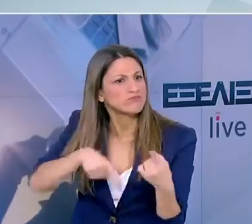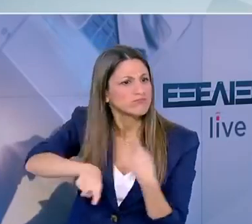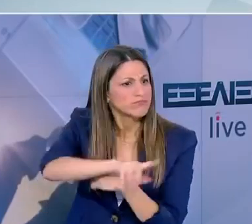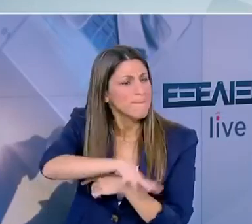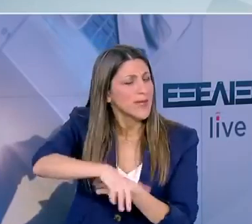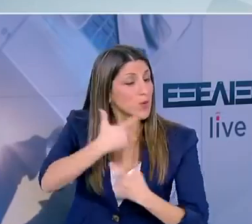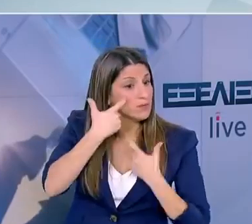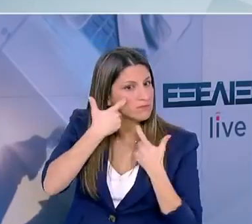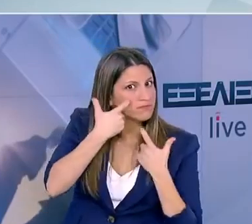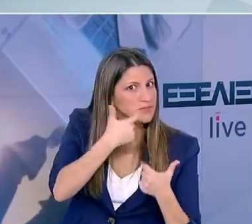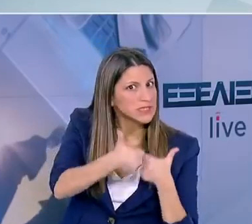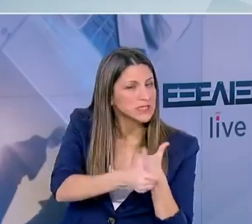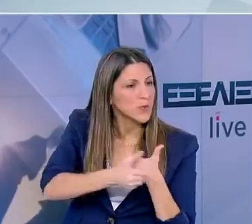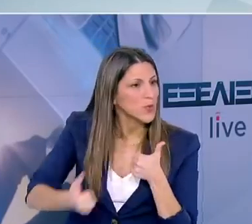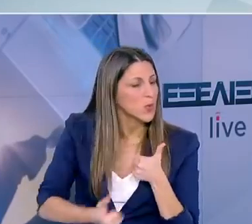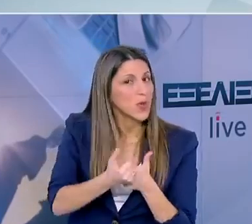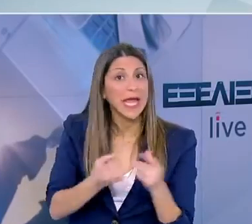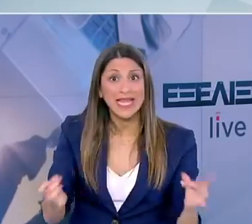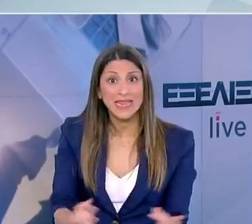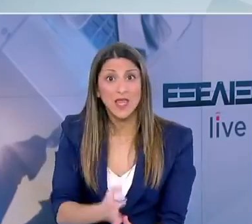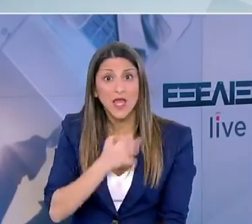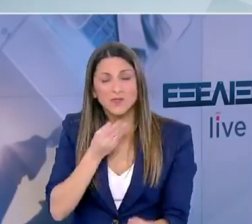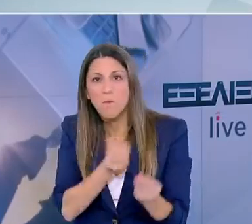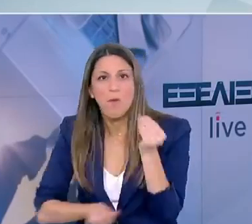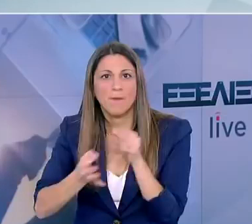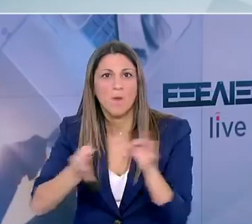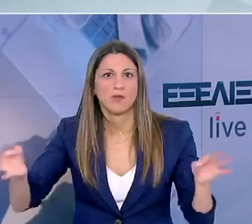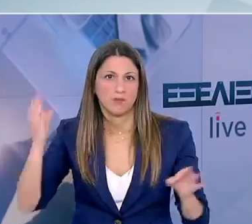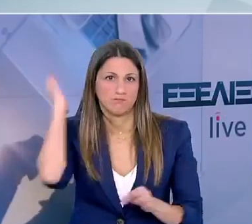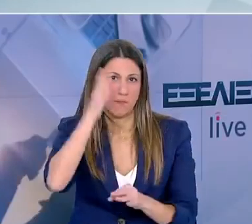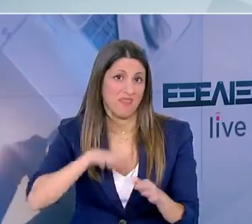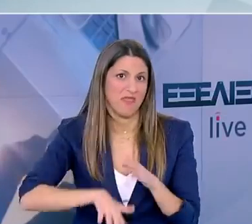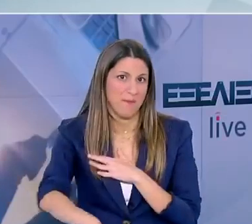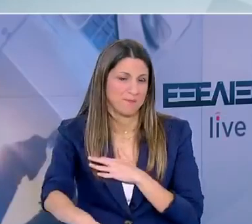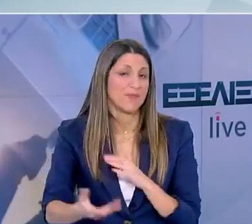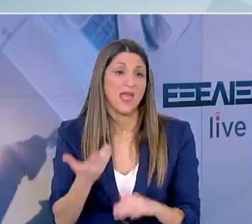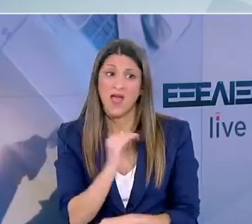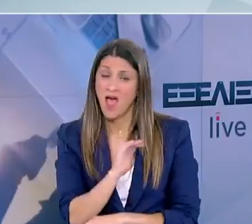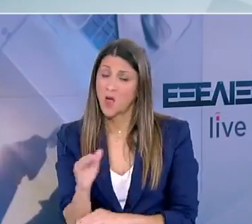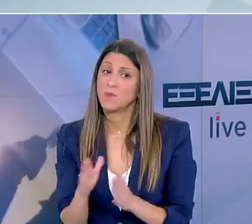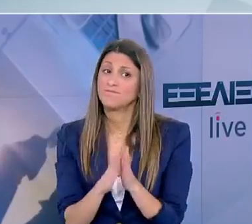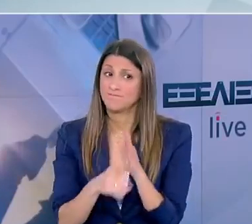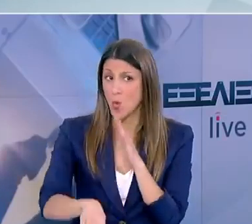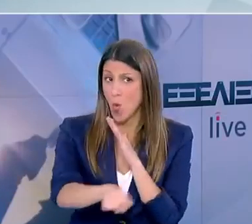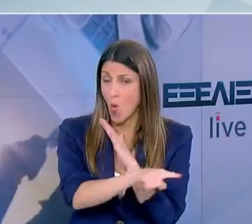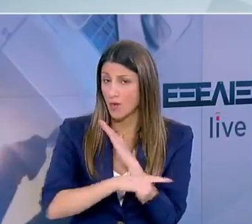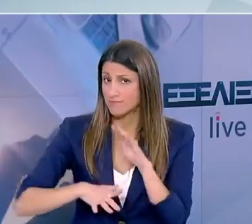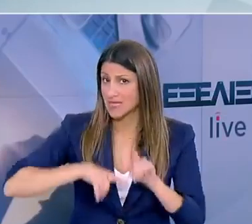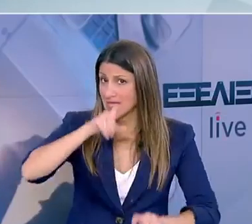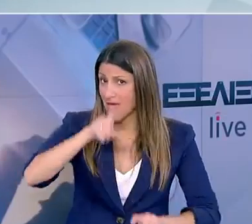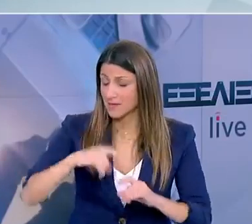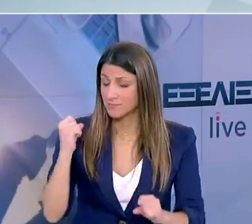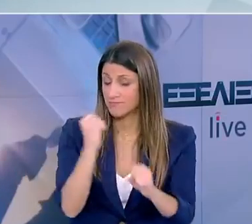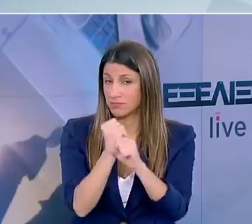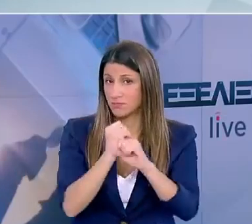χρειαστεί δεν θα διστάσουμε να προχωρήσουμε σε επιπλέον μέτρα. Συνιστούμε σε όλους τους κατοίκους της όμορφης Θεσσαλίας να παραμείνουν σπίτια τους, να αποφύγουν